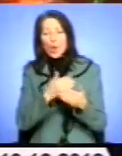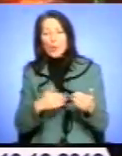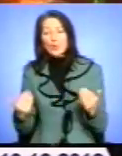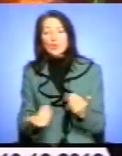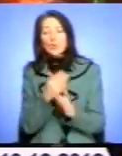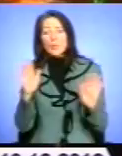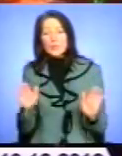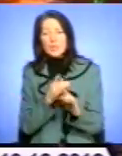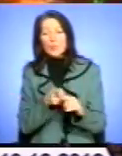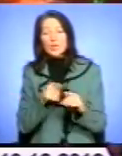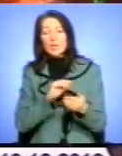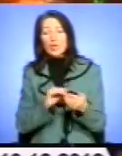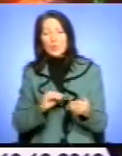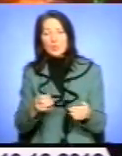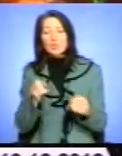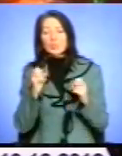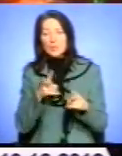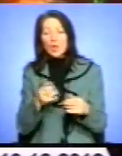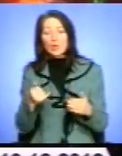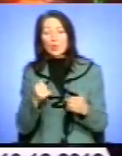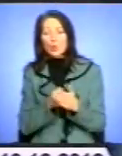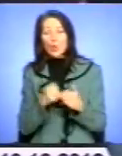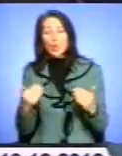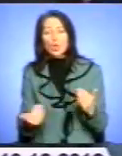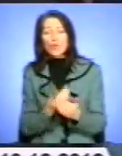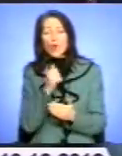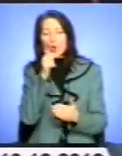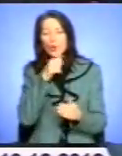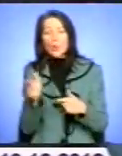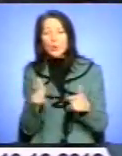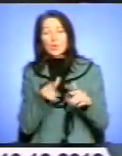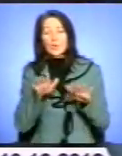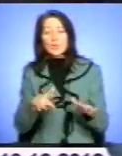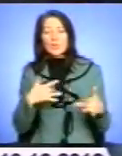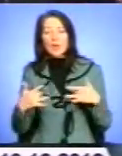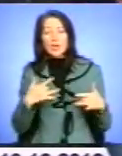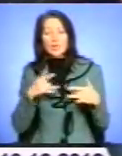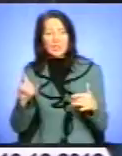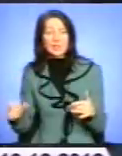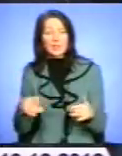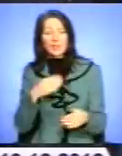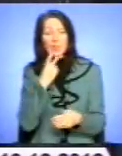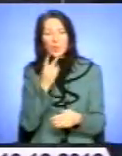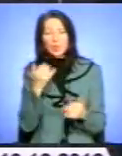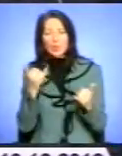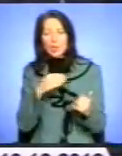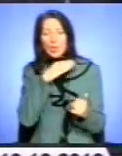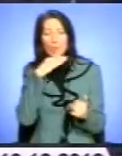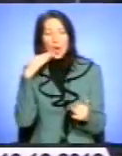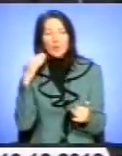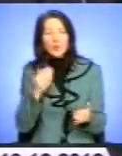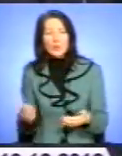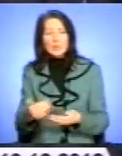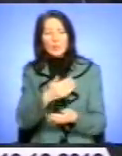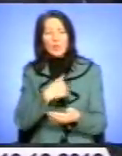року і Святого Миколая, приготували місцеві артисти. Я бачу, що тут дуже багато зібралося народу на театральному